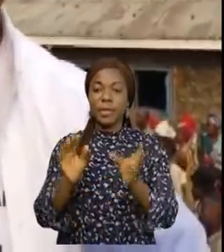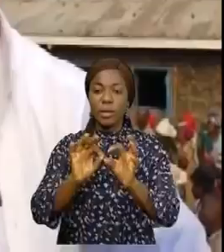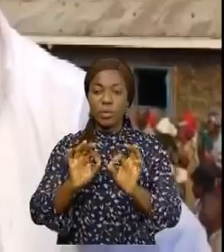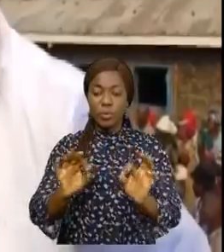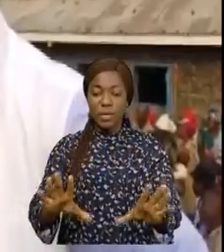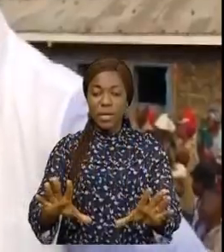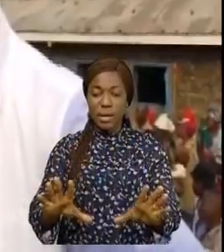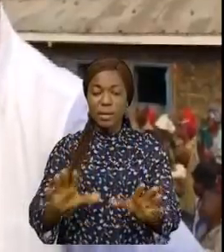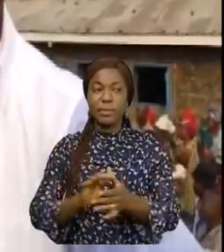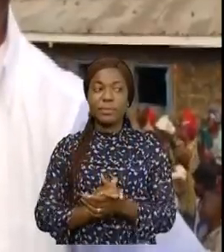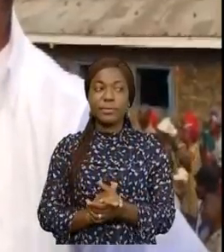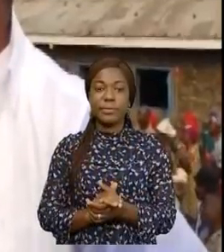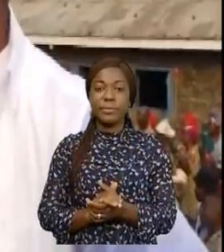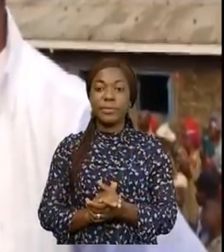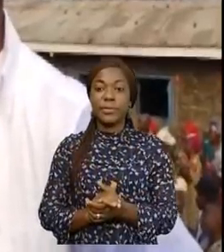de l'huile.